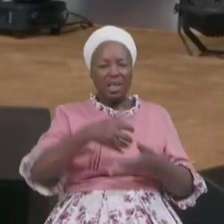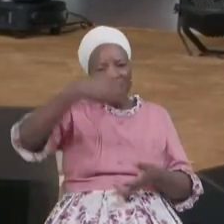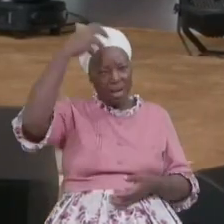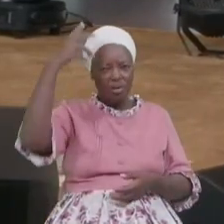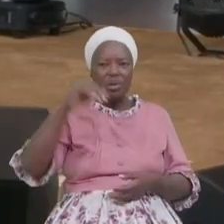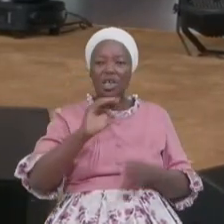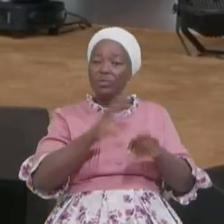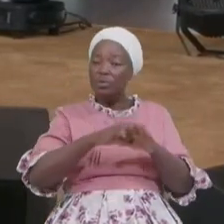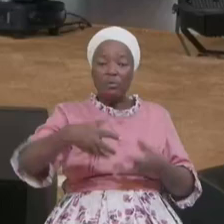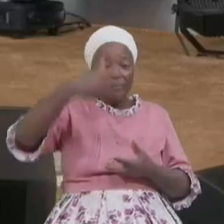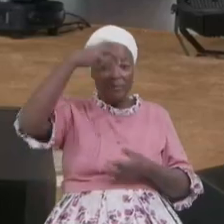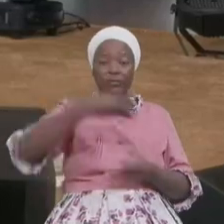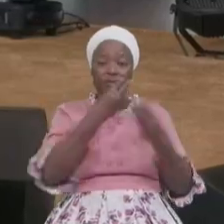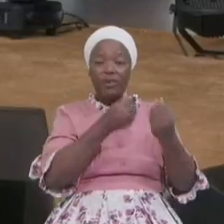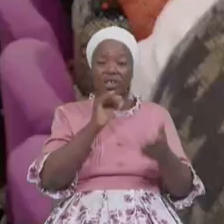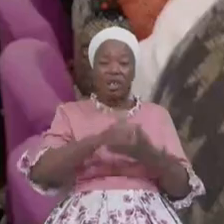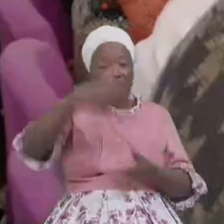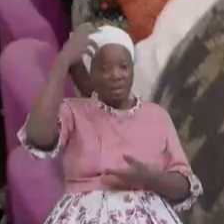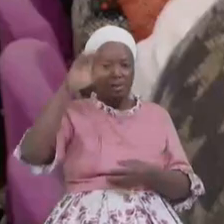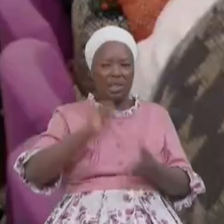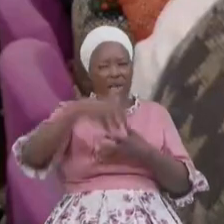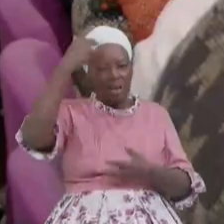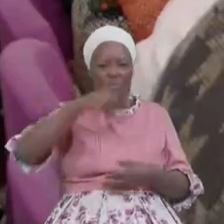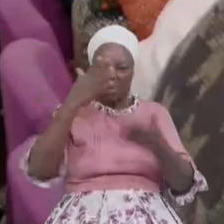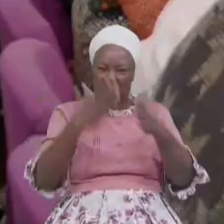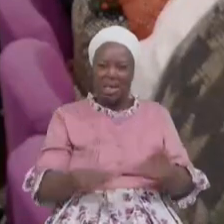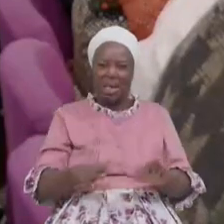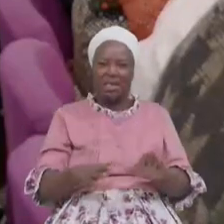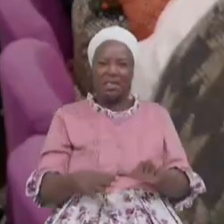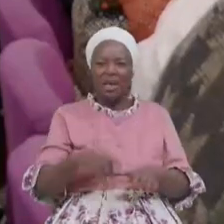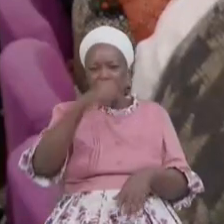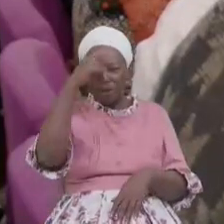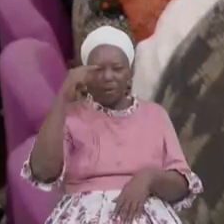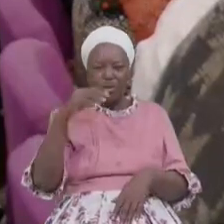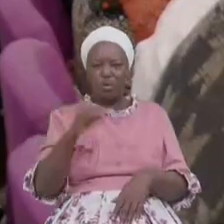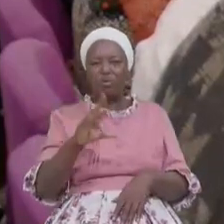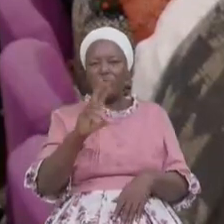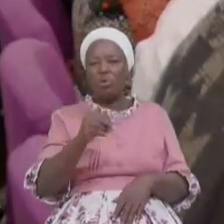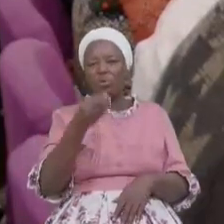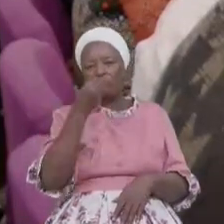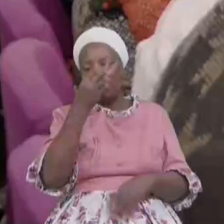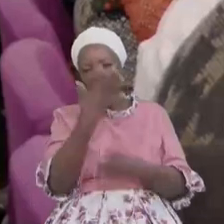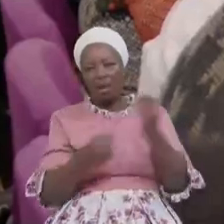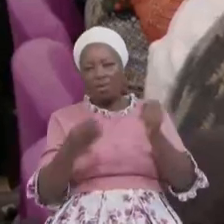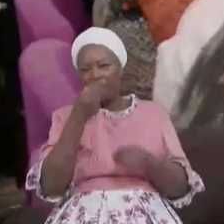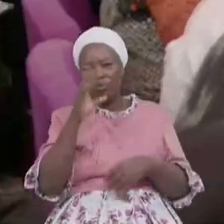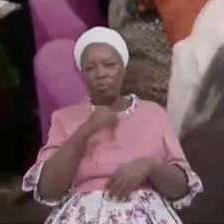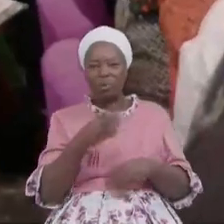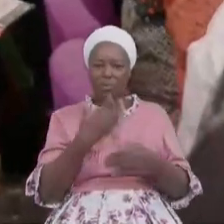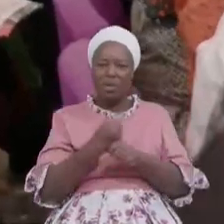mourir de faim. C'est comme ça qu'il faut traiter nos problèmes. Que le problème meurt de